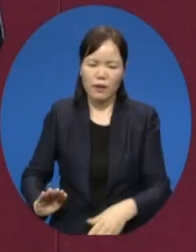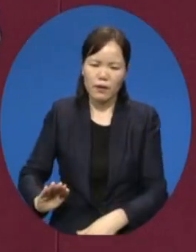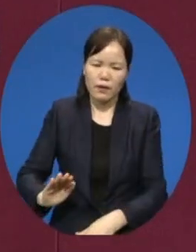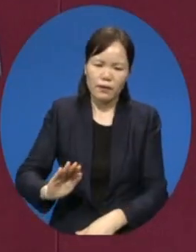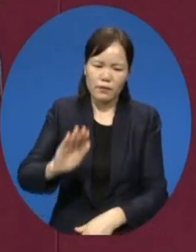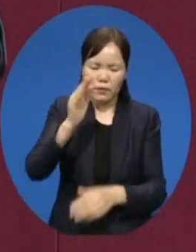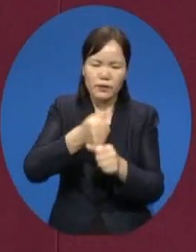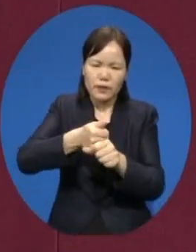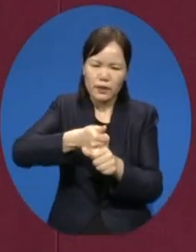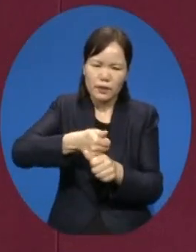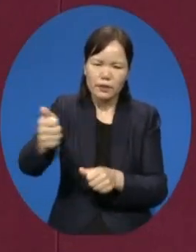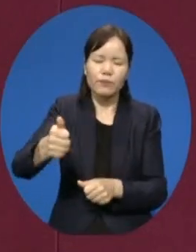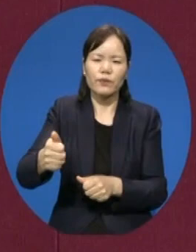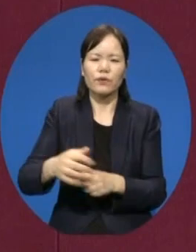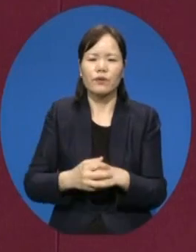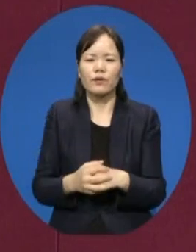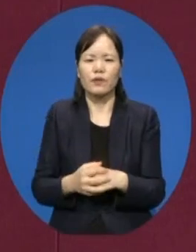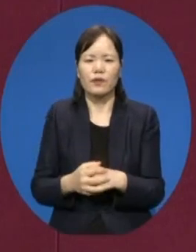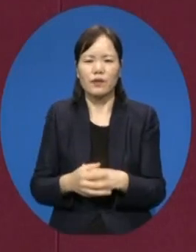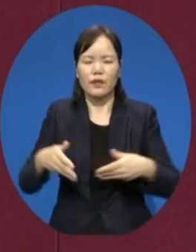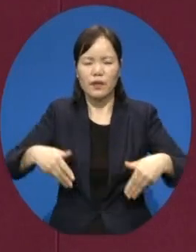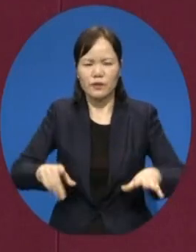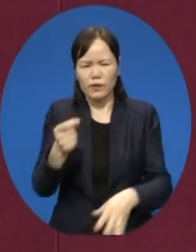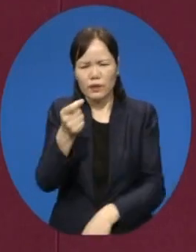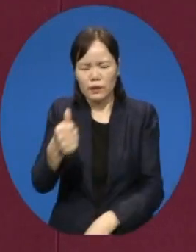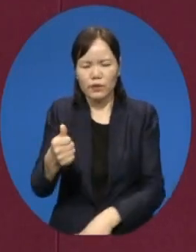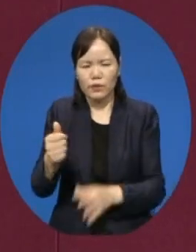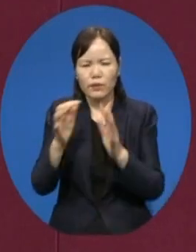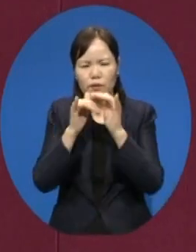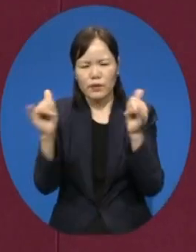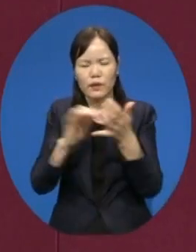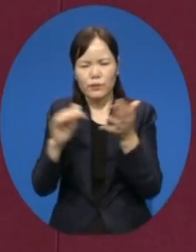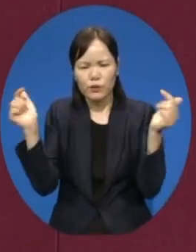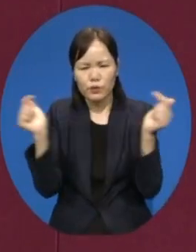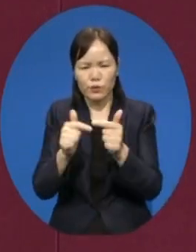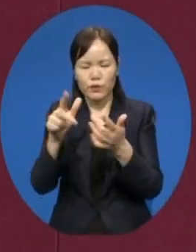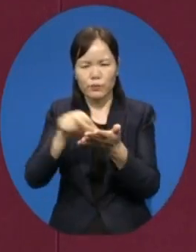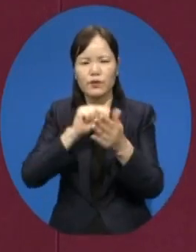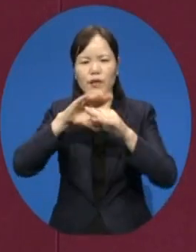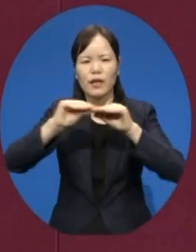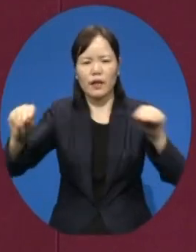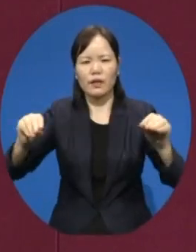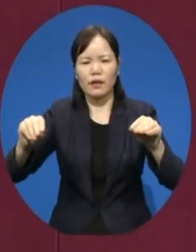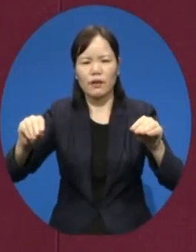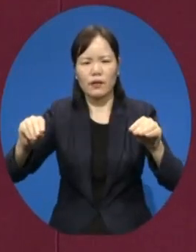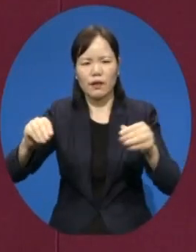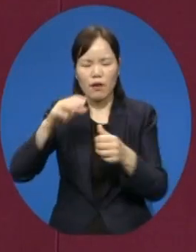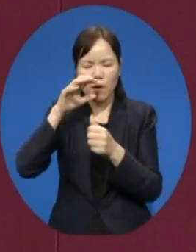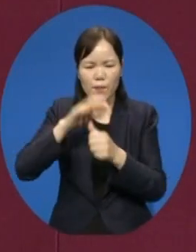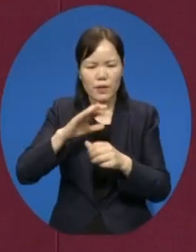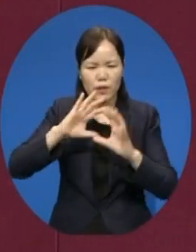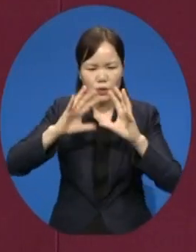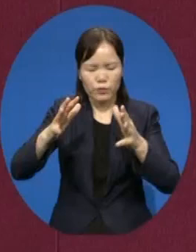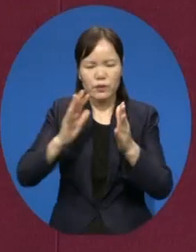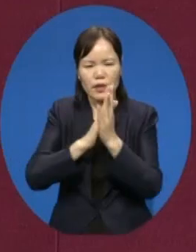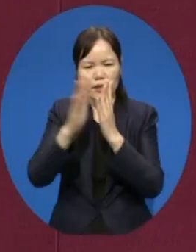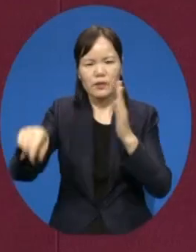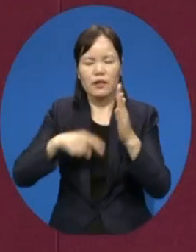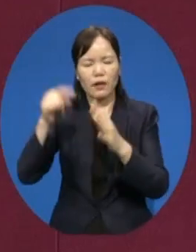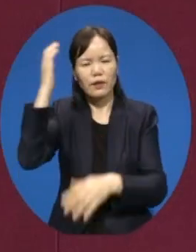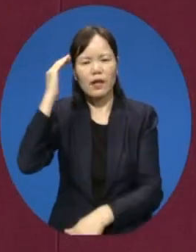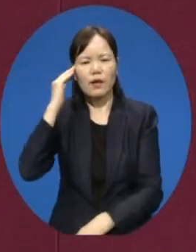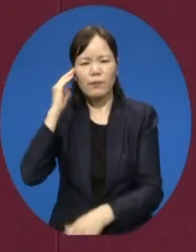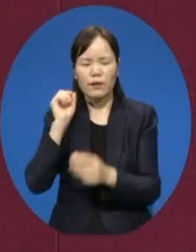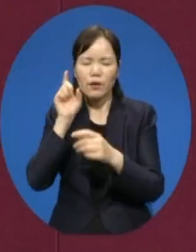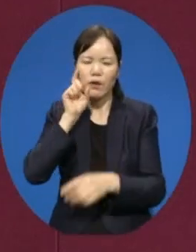상시화를 극복하고 저출생과 인구 절벽을 해소하고 자국우선의 폐쇄적 국제질서 속에서 한반도의